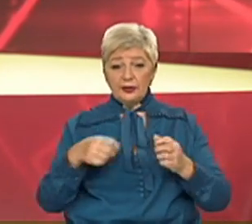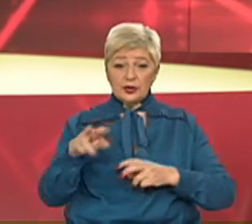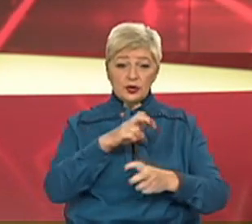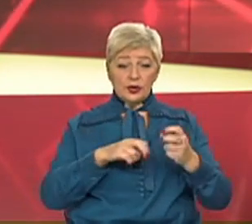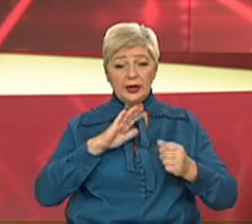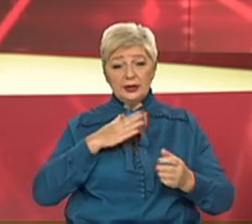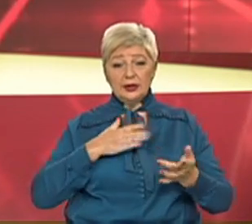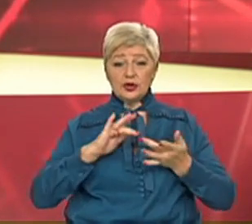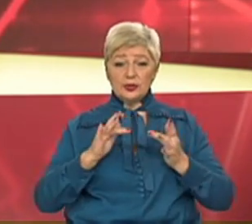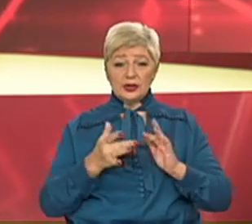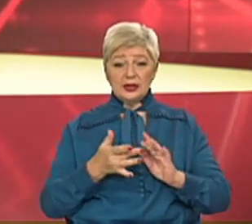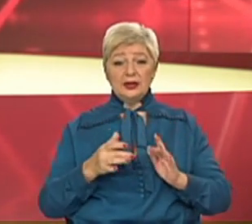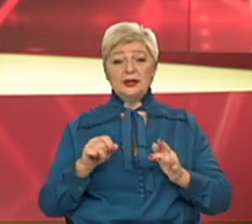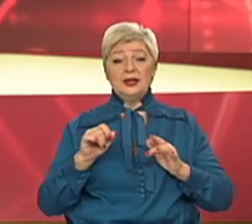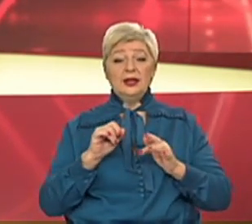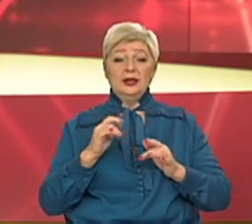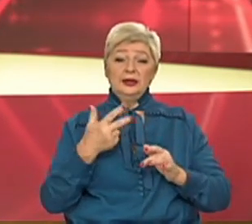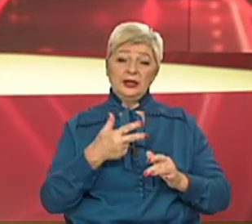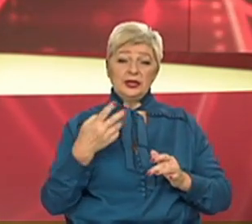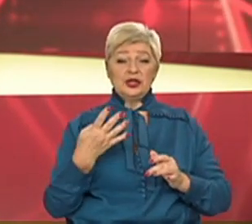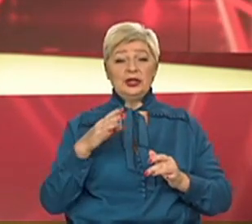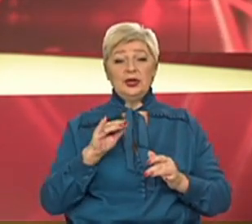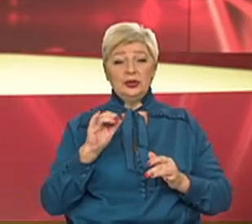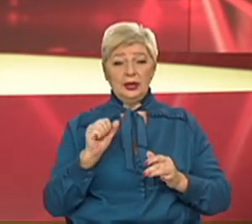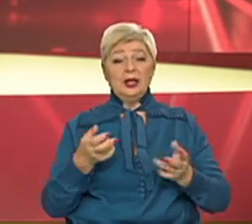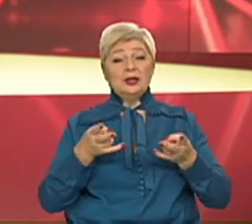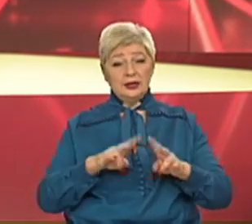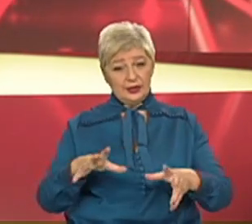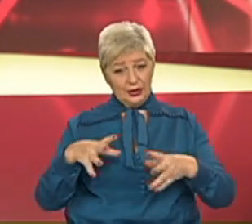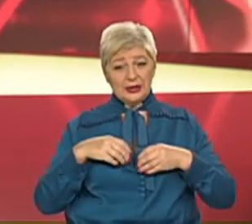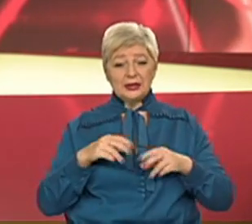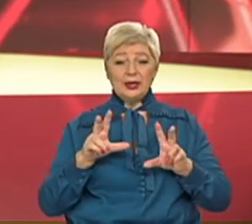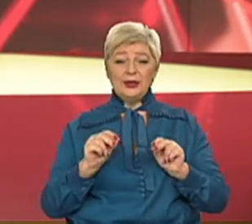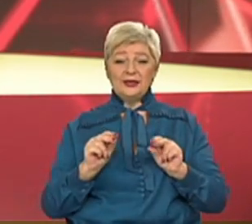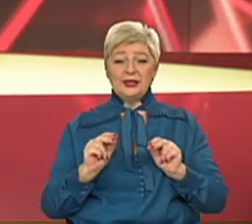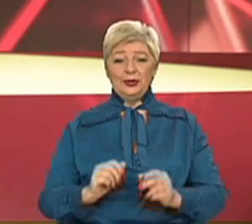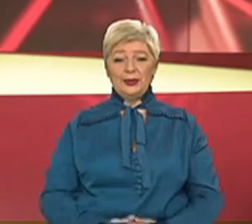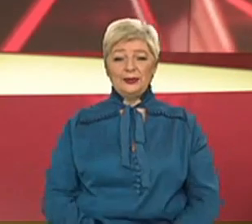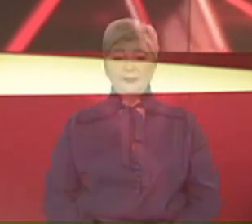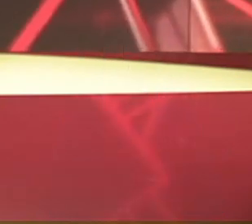шукайте на нашому сайті мережі інтернет 34.ua і залишайтеся з деталями.